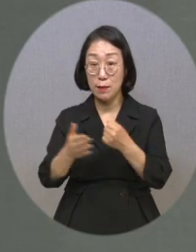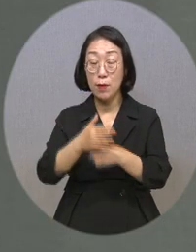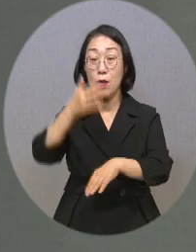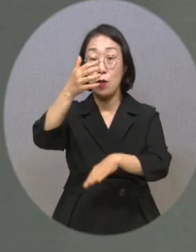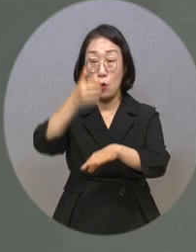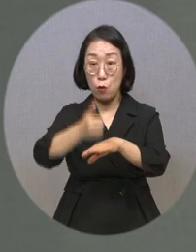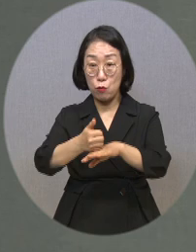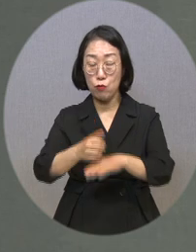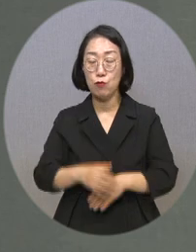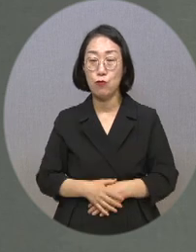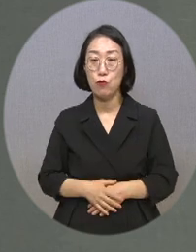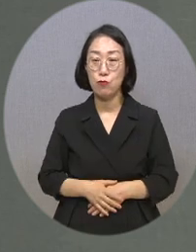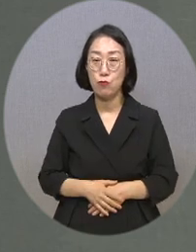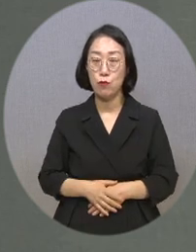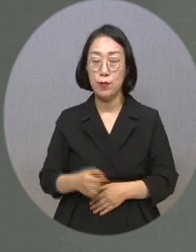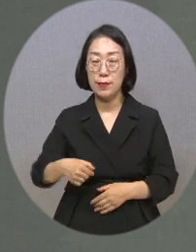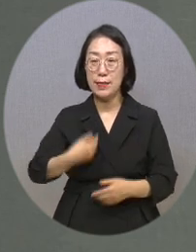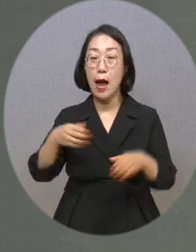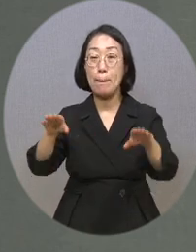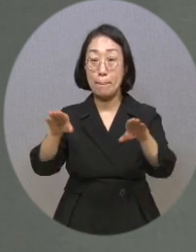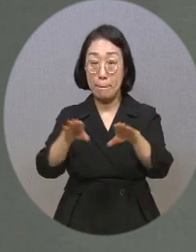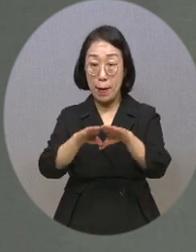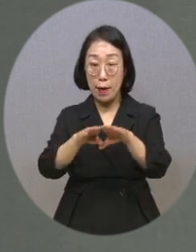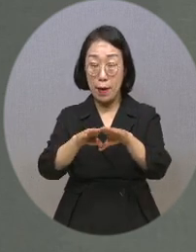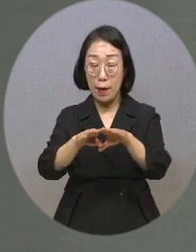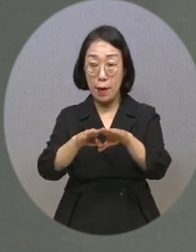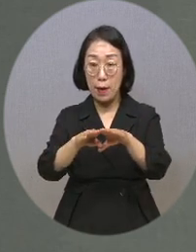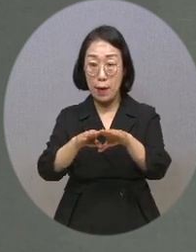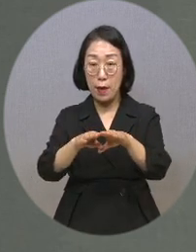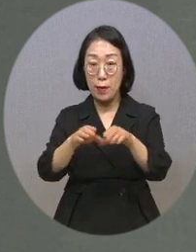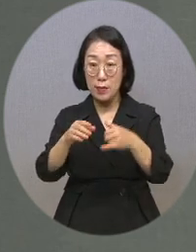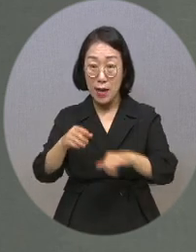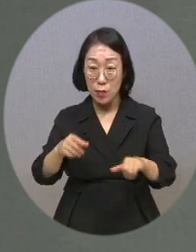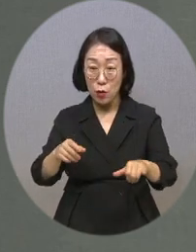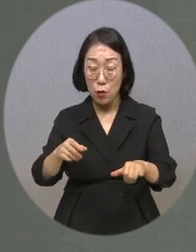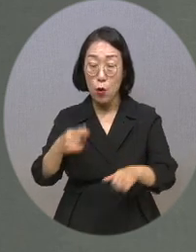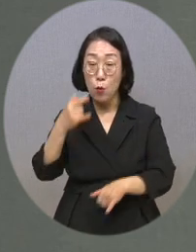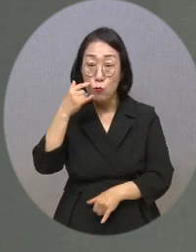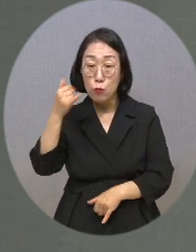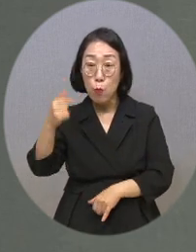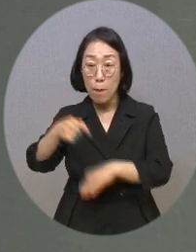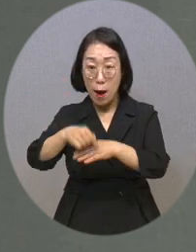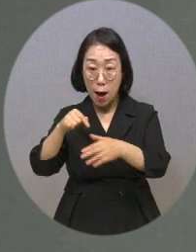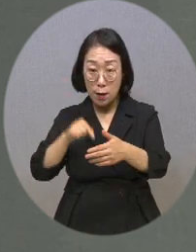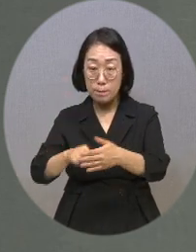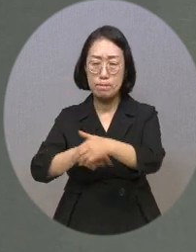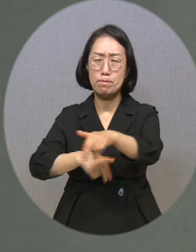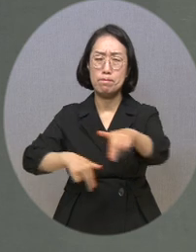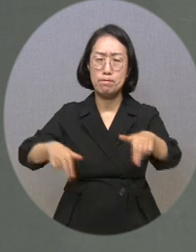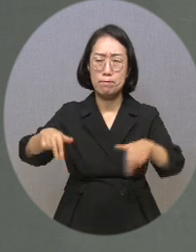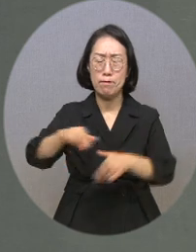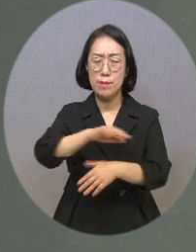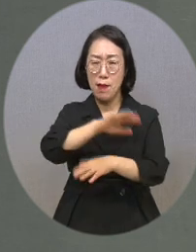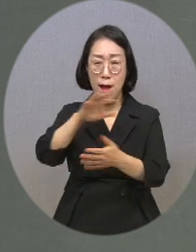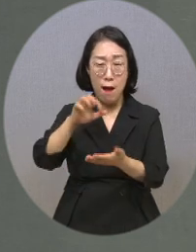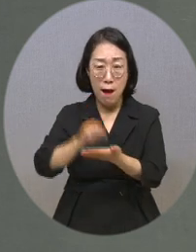결국은 자폐증을 앓고 있는 부모들의 마음을 누구보다도 잘 알기 때문에